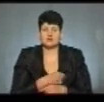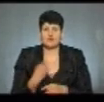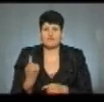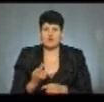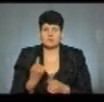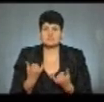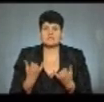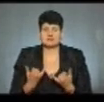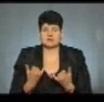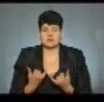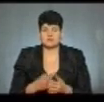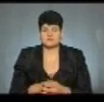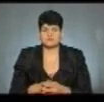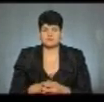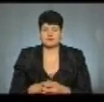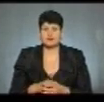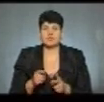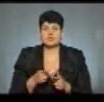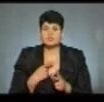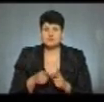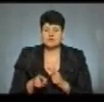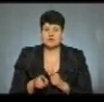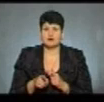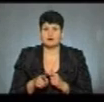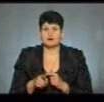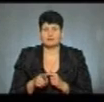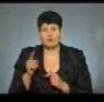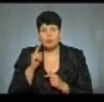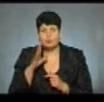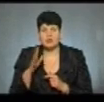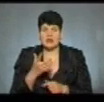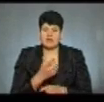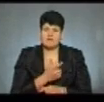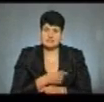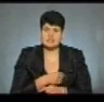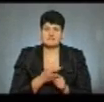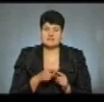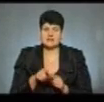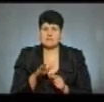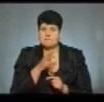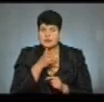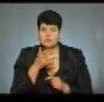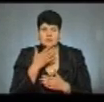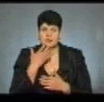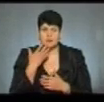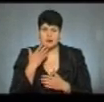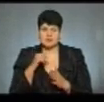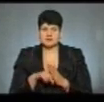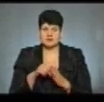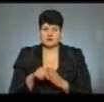області зараз? Тобто, чи популярна вакцинація, чи вже саме зараз в цей період немає сенсу вакцинуватися, тому що вже